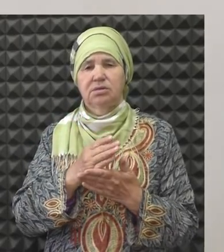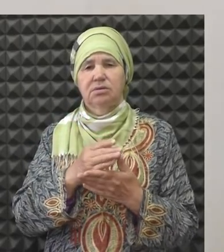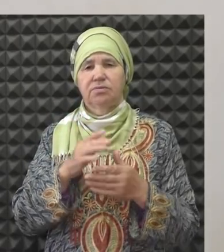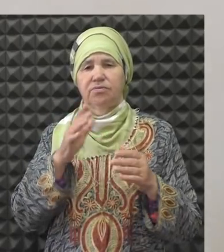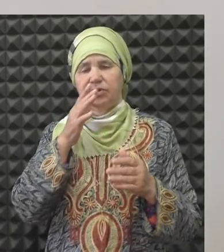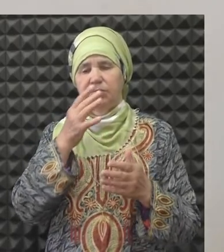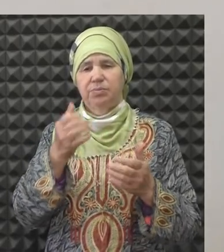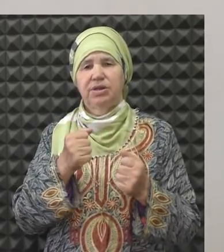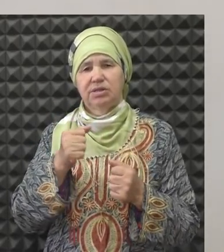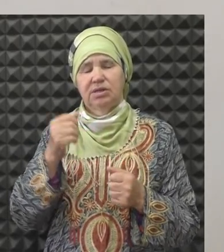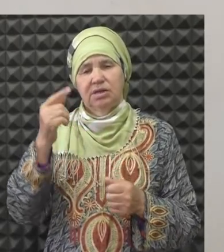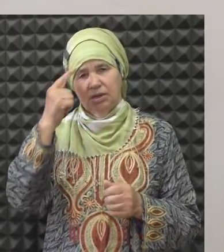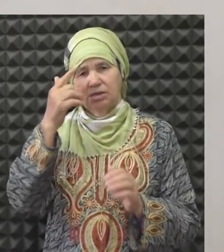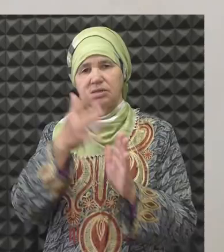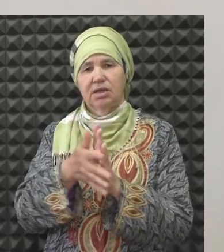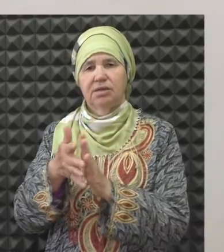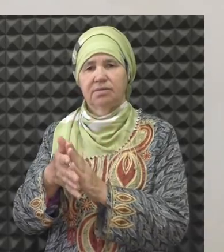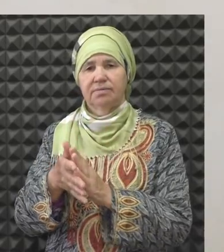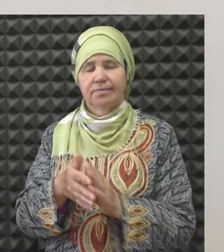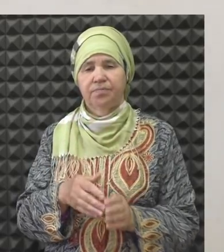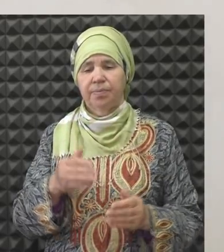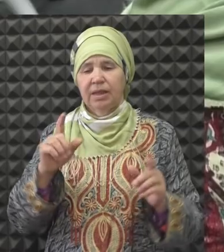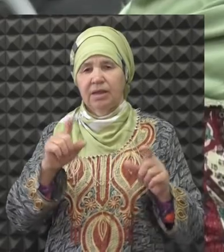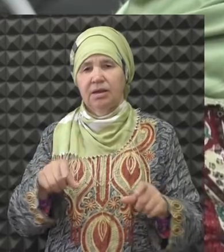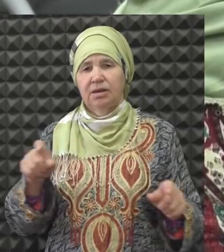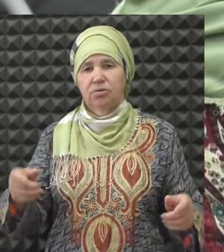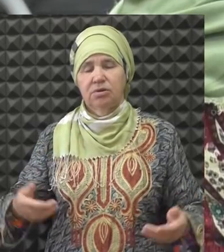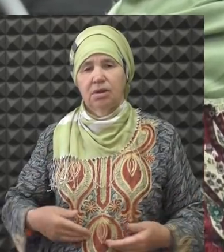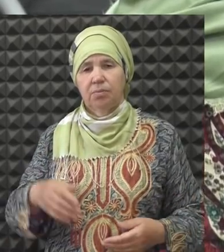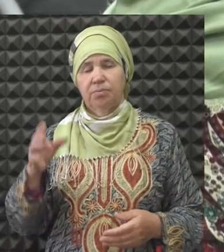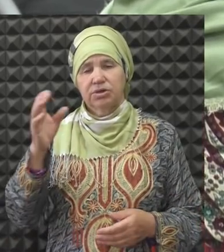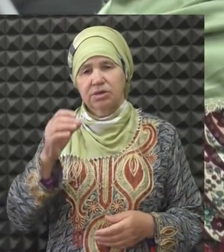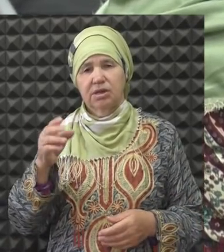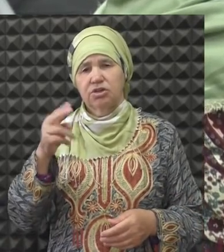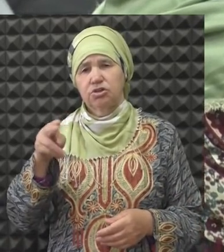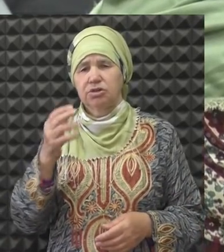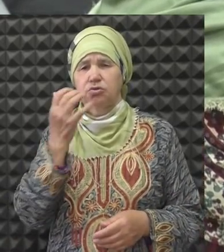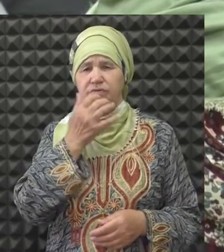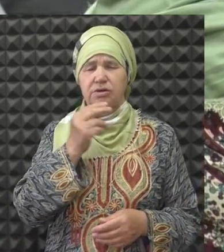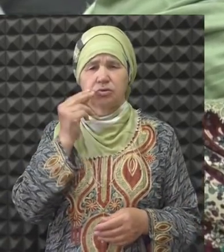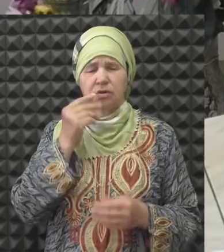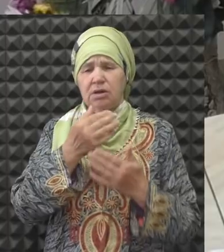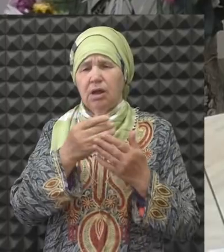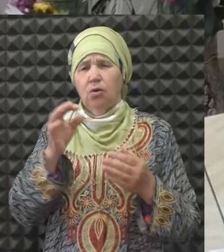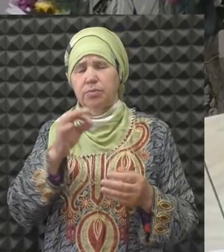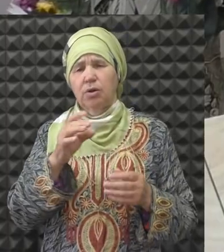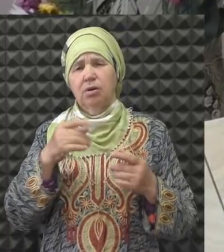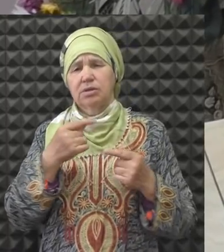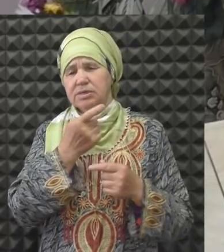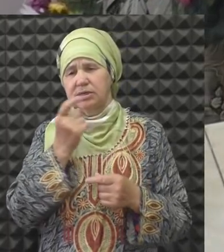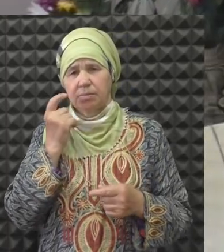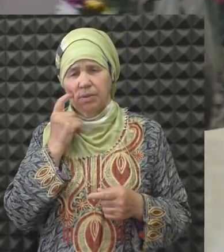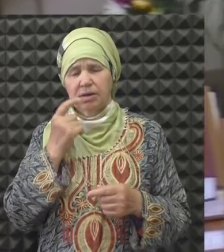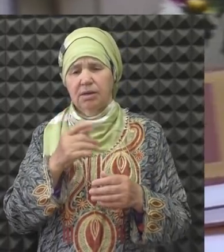могилы. Берите знания. Вот они соответствуют этому. Жители Татарстана, Башкортостана, Дагестана, Чечни, Чувашии, Оренбургской и